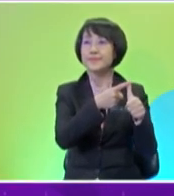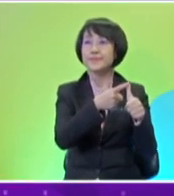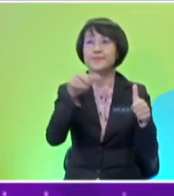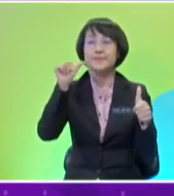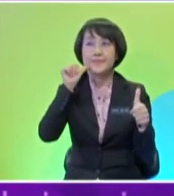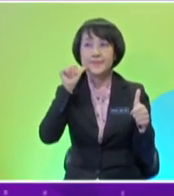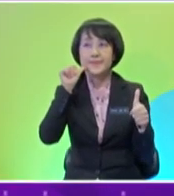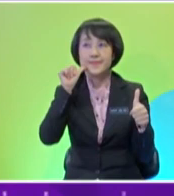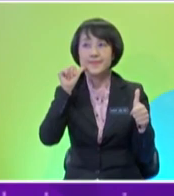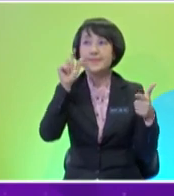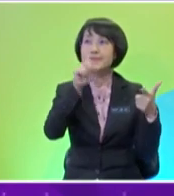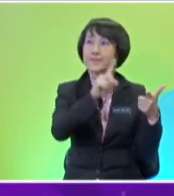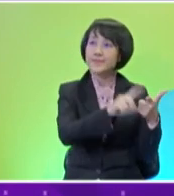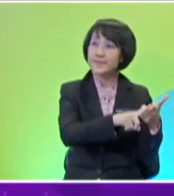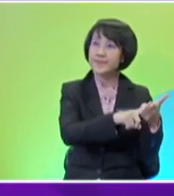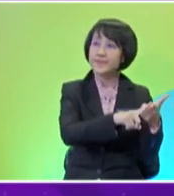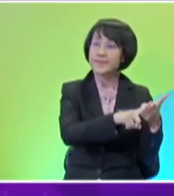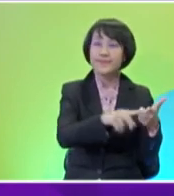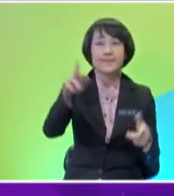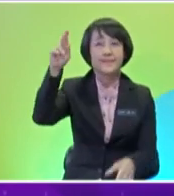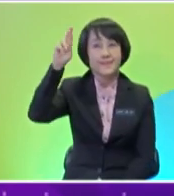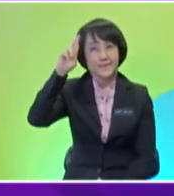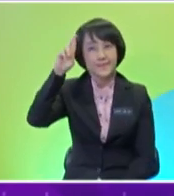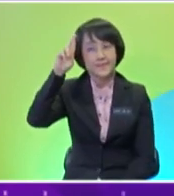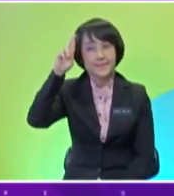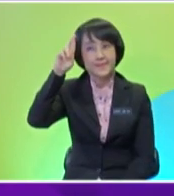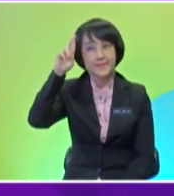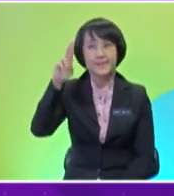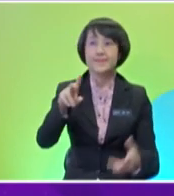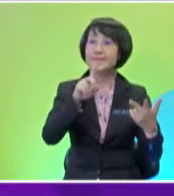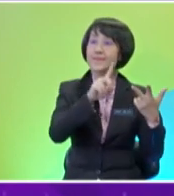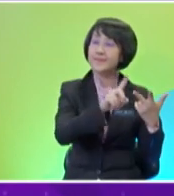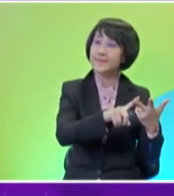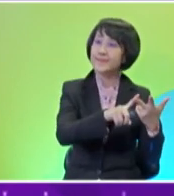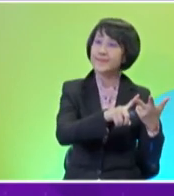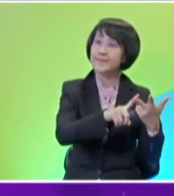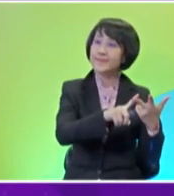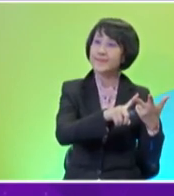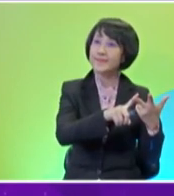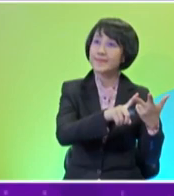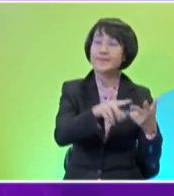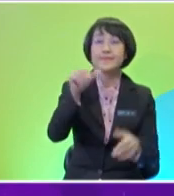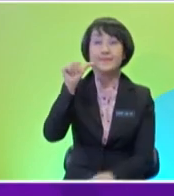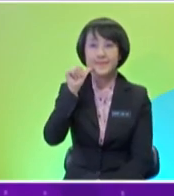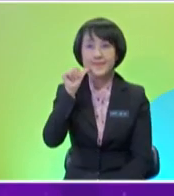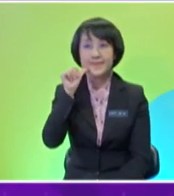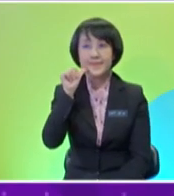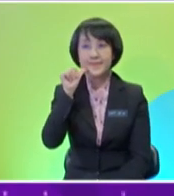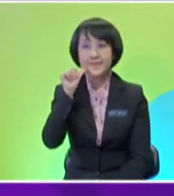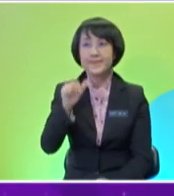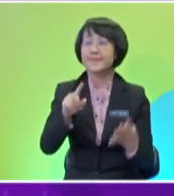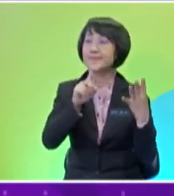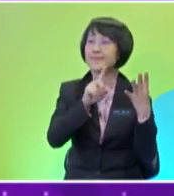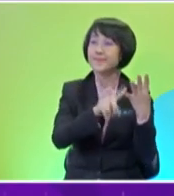yang kedua adalah adik Muhammad Rain Ashraf dan yang ketiga adalah adik Aliya Marisa dan yang